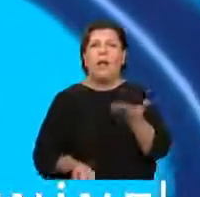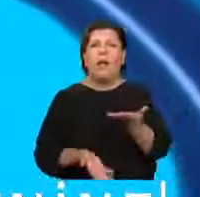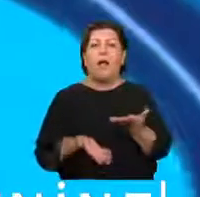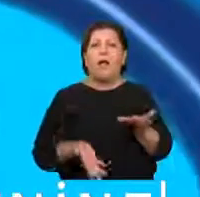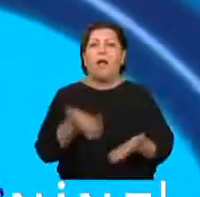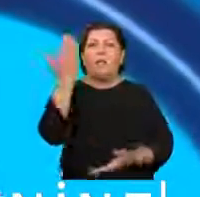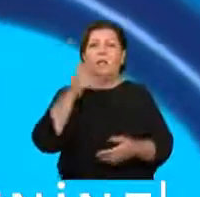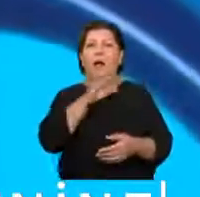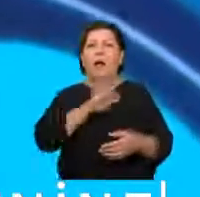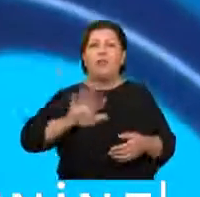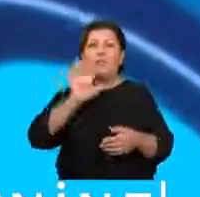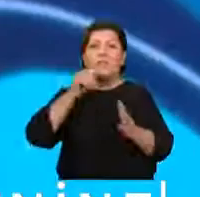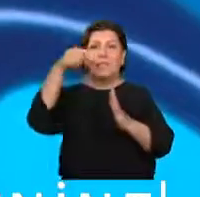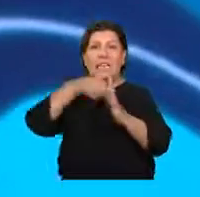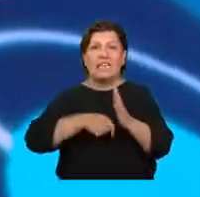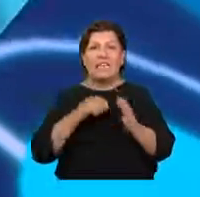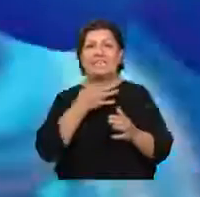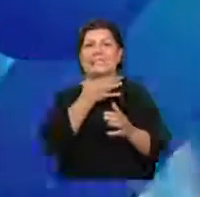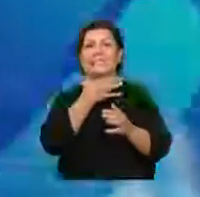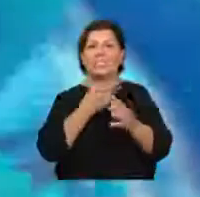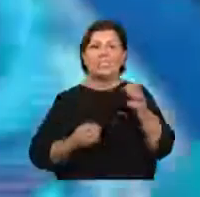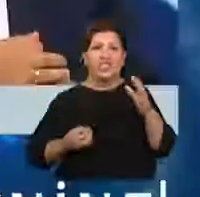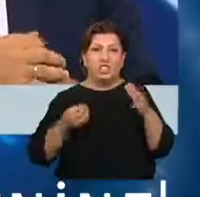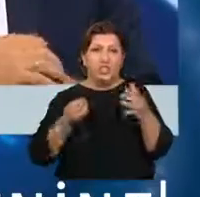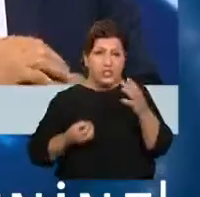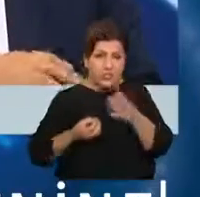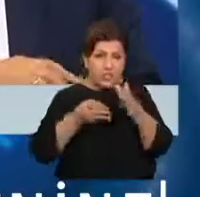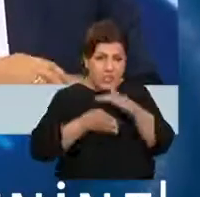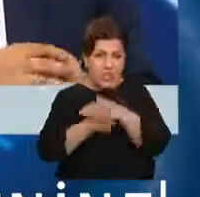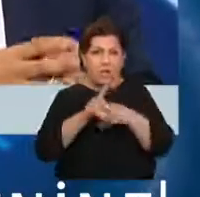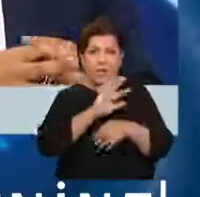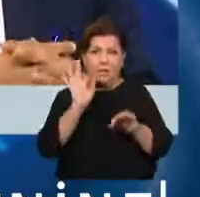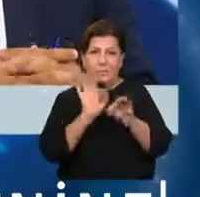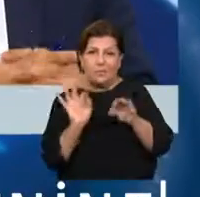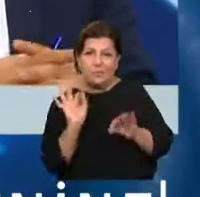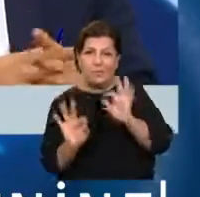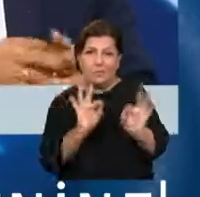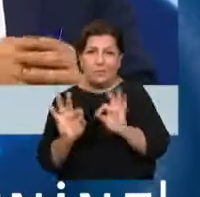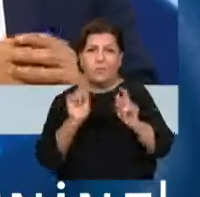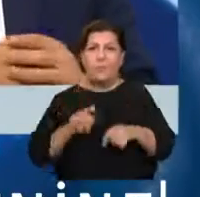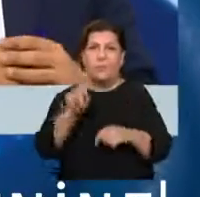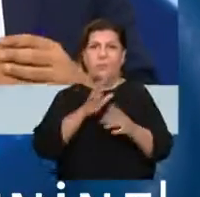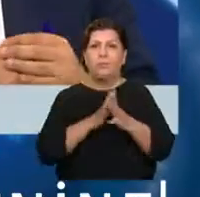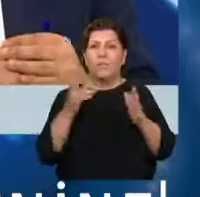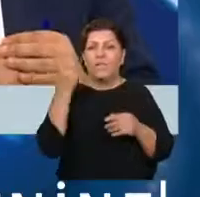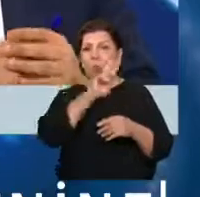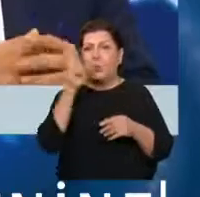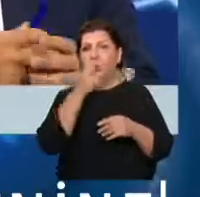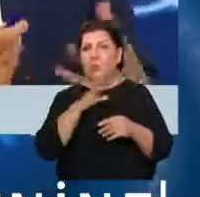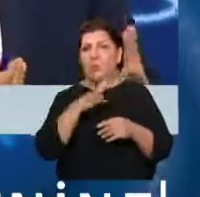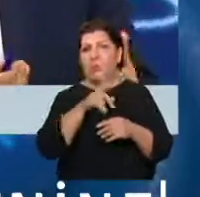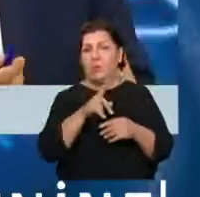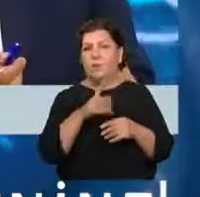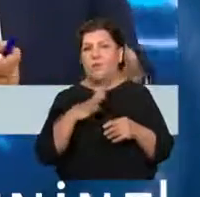Avrupa'yı çok daha büyük bir derin krize sokma ihtimali olan bir süreci aslında ateşliyor burada tabii ki büyük bir ik yüzlülük